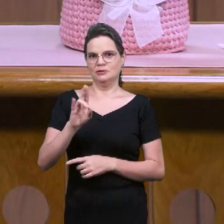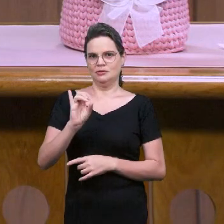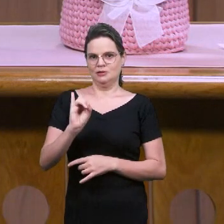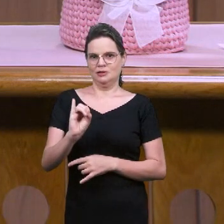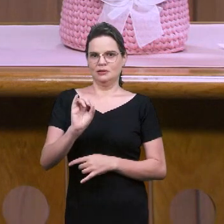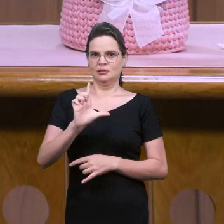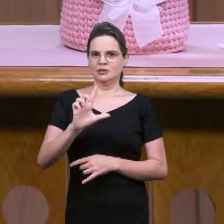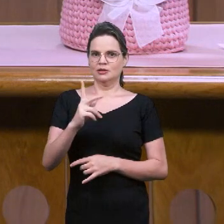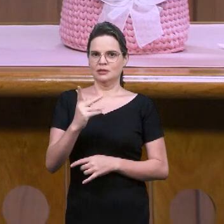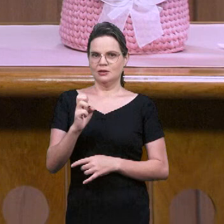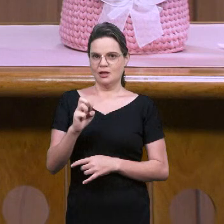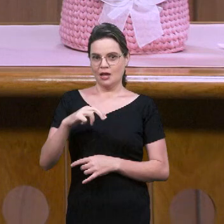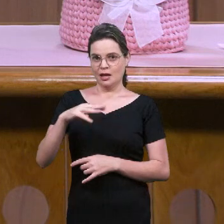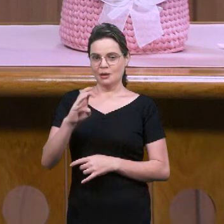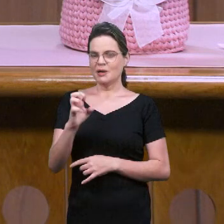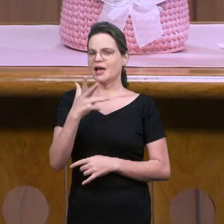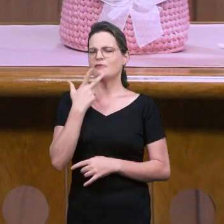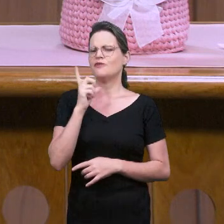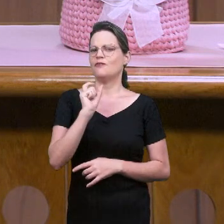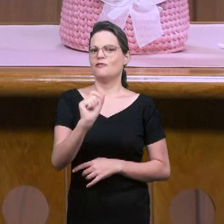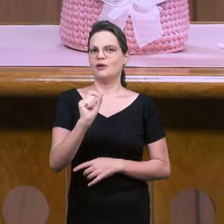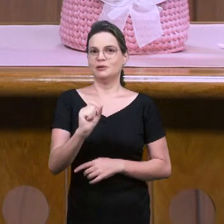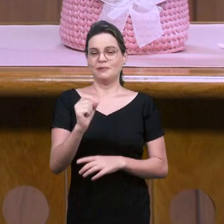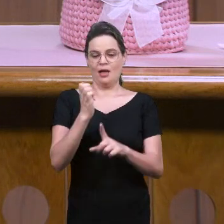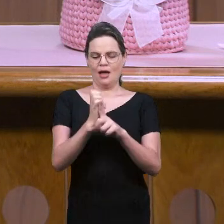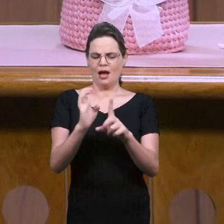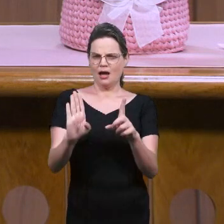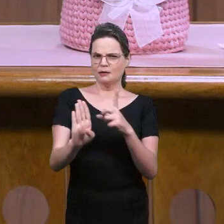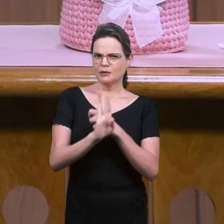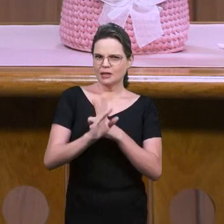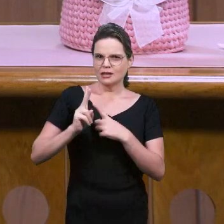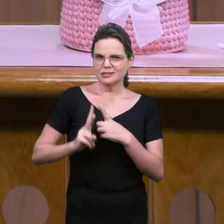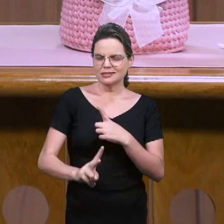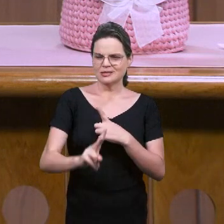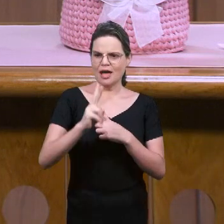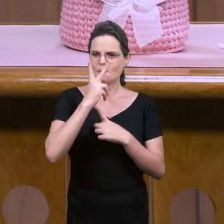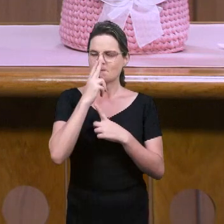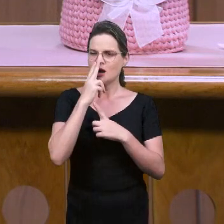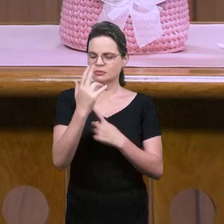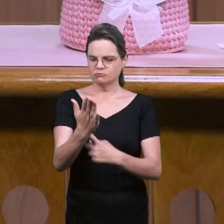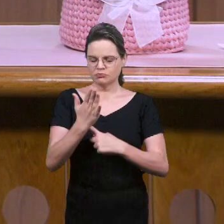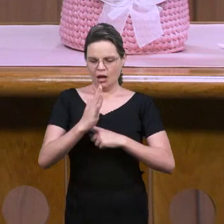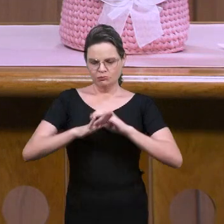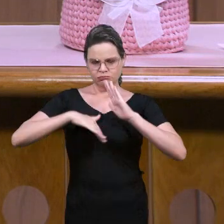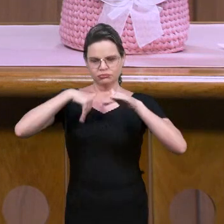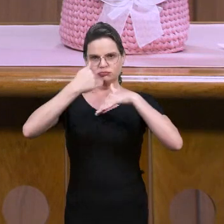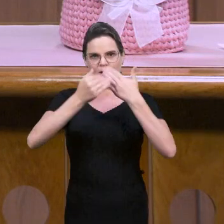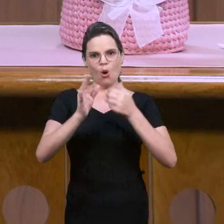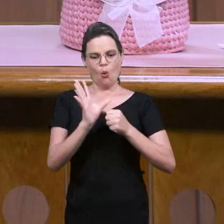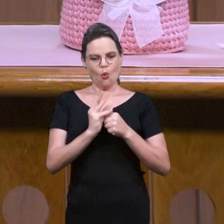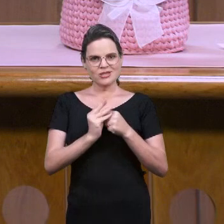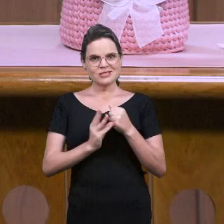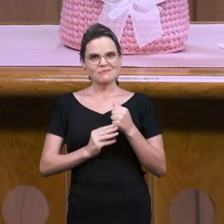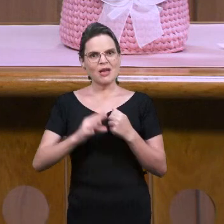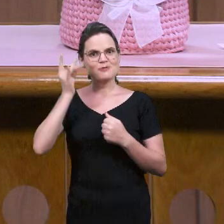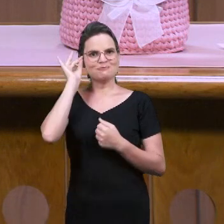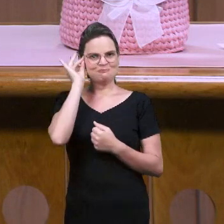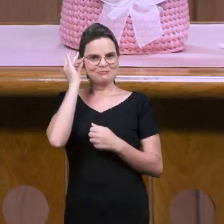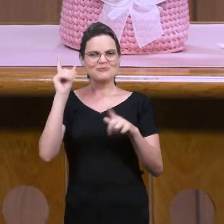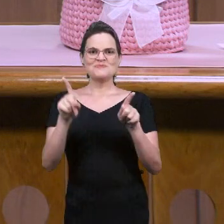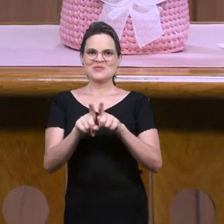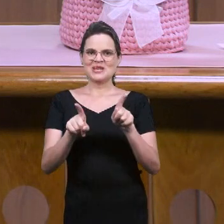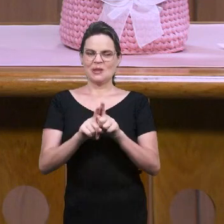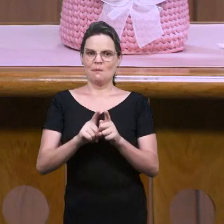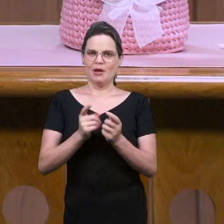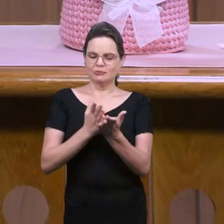Monteiro, où il testifie que l'école biblique, il nous édifie beaucoup pour notre connaissance spirituelle et